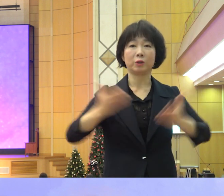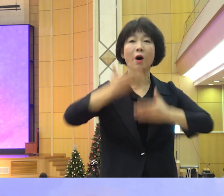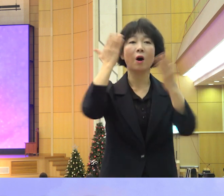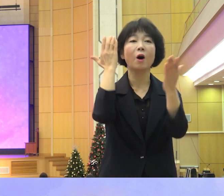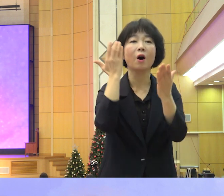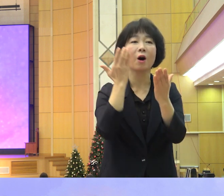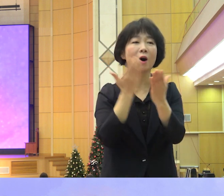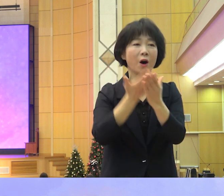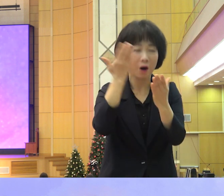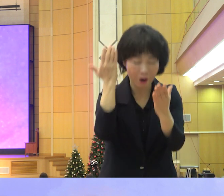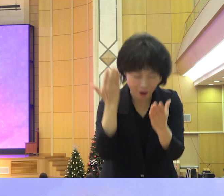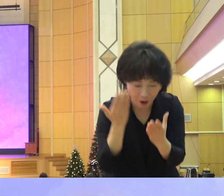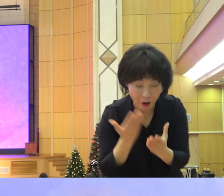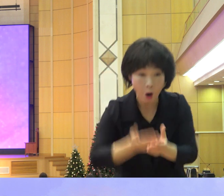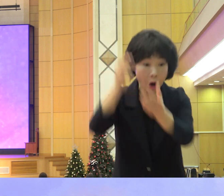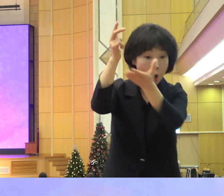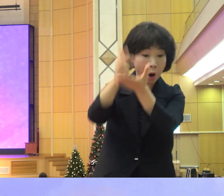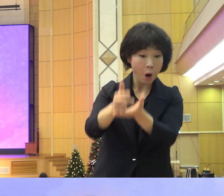주소서.